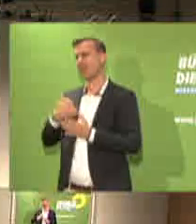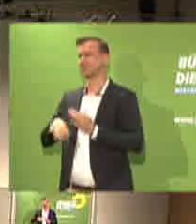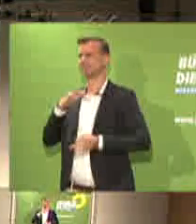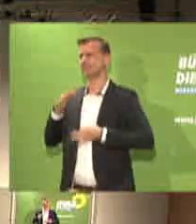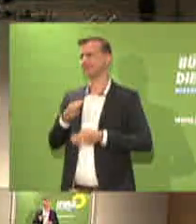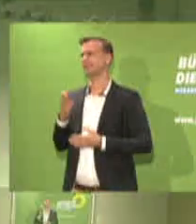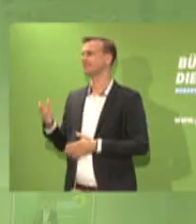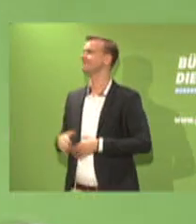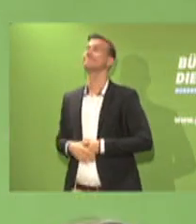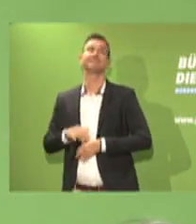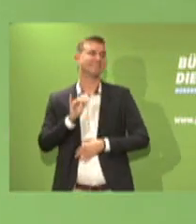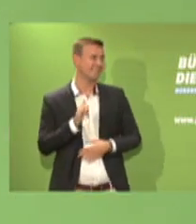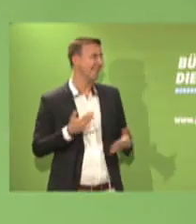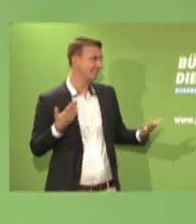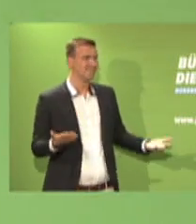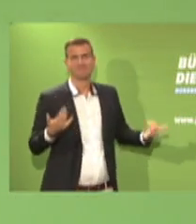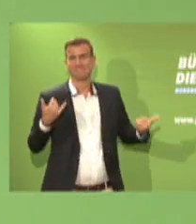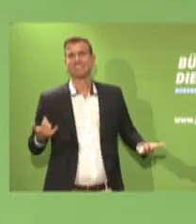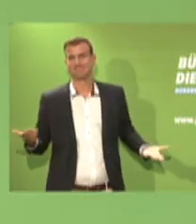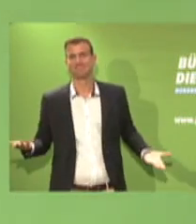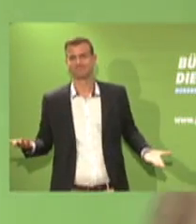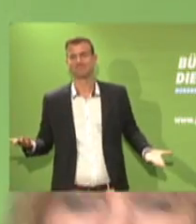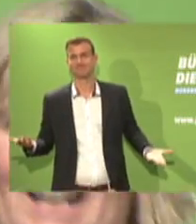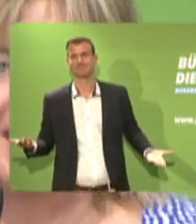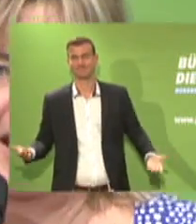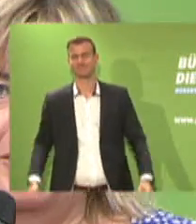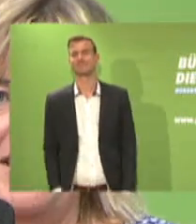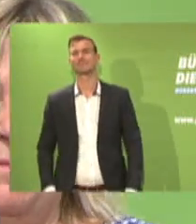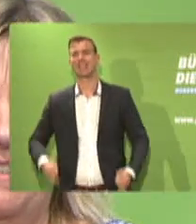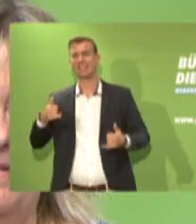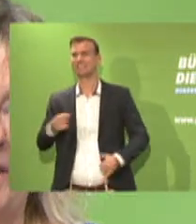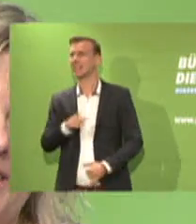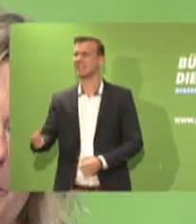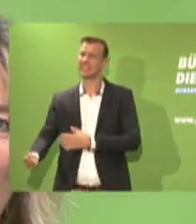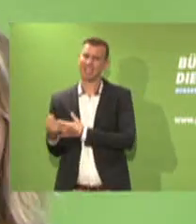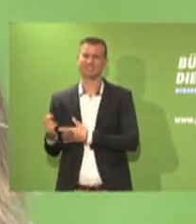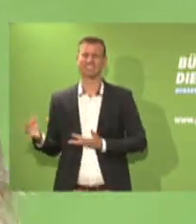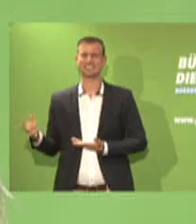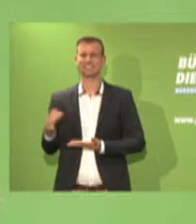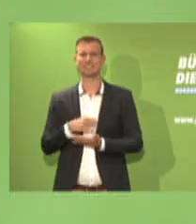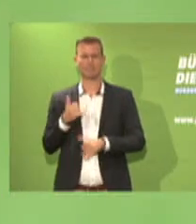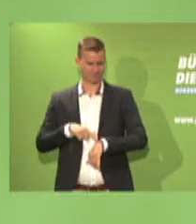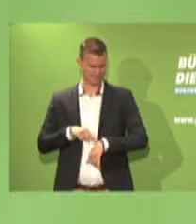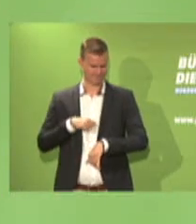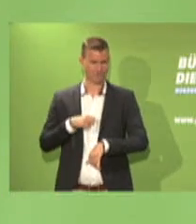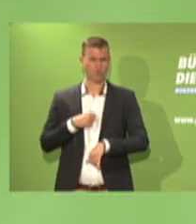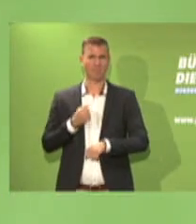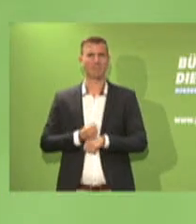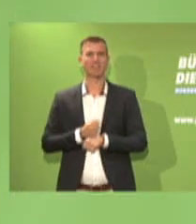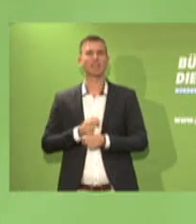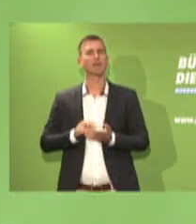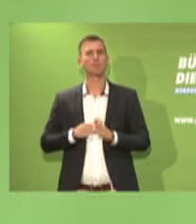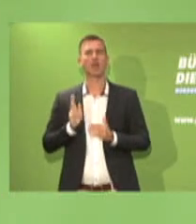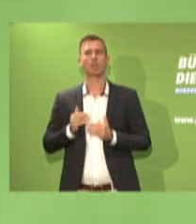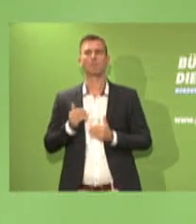Jawohl, so ist das. Jetzt müsst ihr noch mal alle Kräfte sammeln. Wir sind ja ein bisschen früher fertig geworden als geplant, was